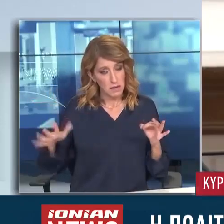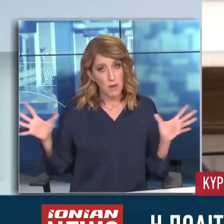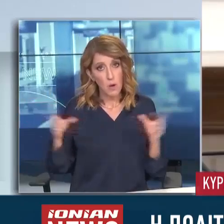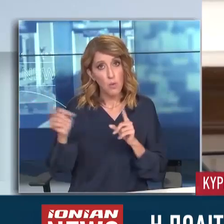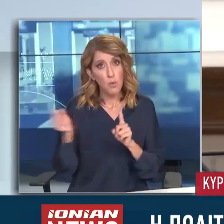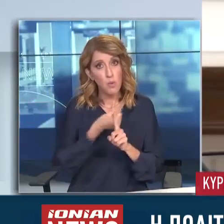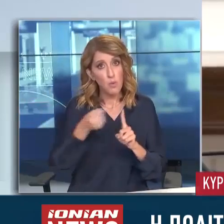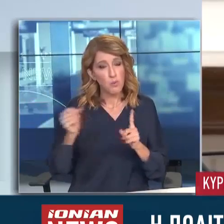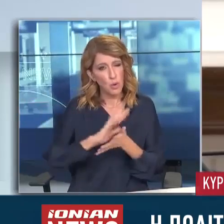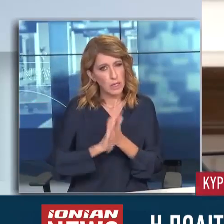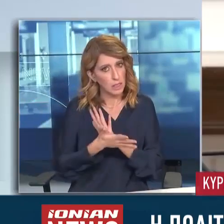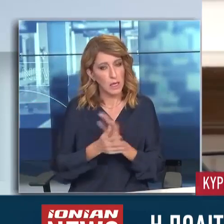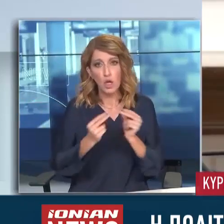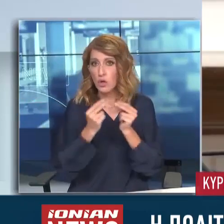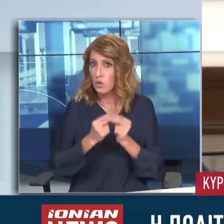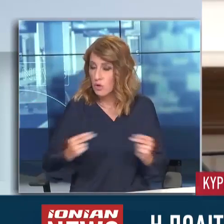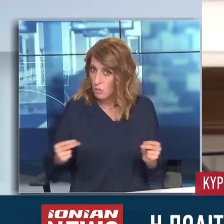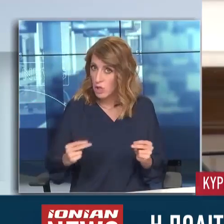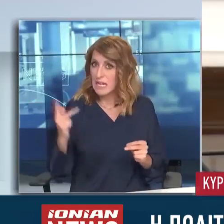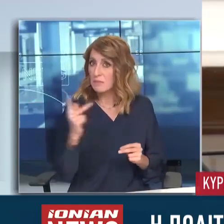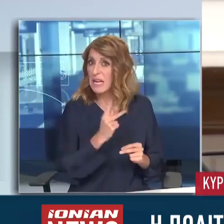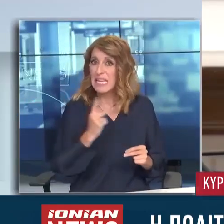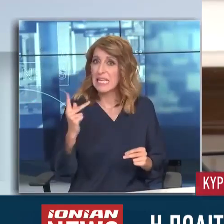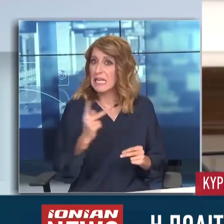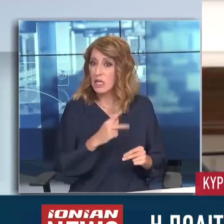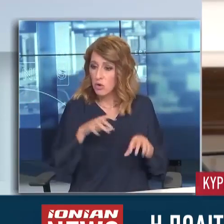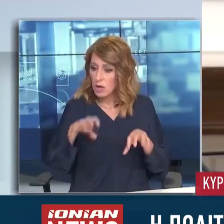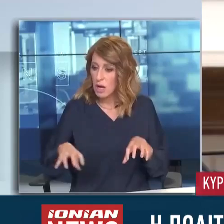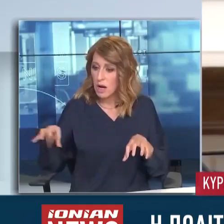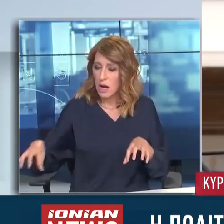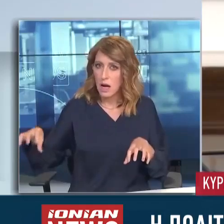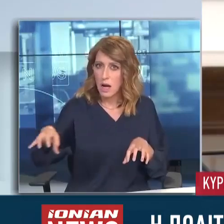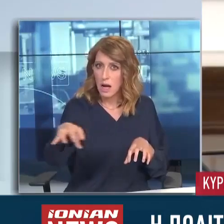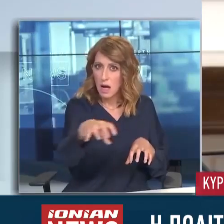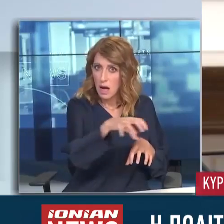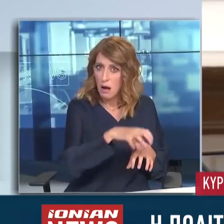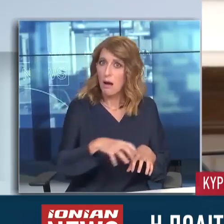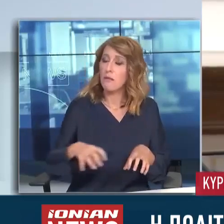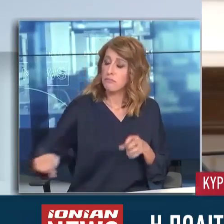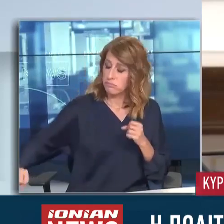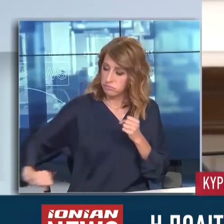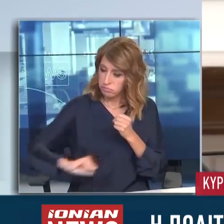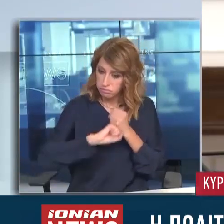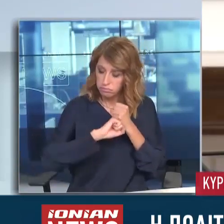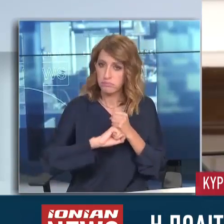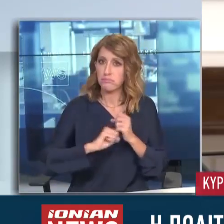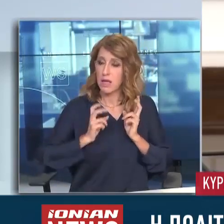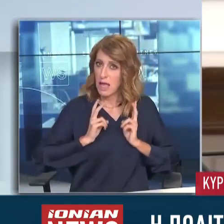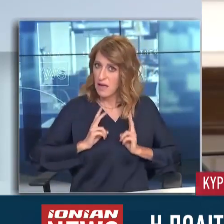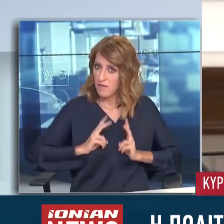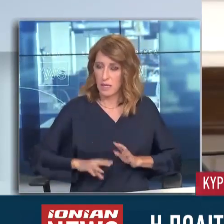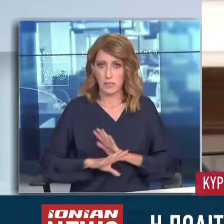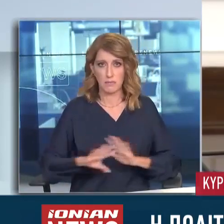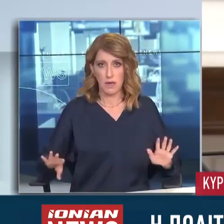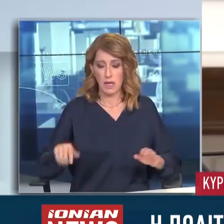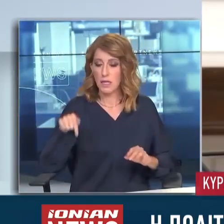σχολικές κοινωνίες και έχει δώσει κάποια πρώτα θετικά πολύ σημαντικά αποτελέσματα κυρίως δίνοντας την ε